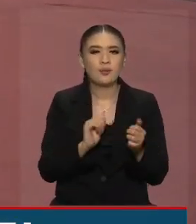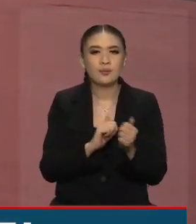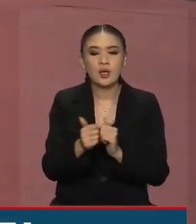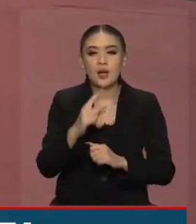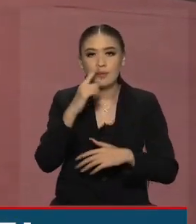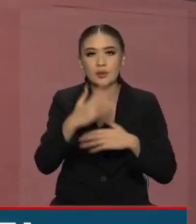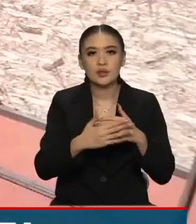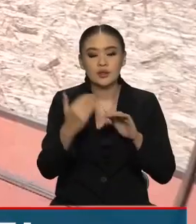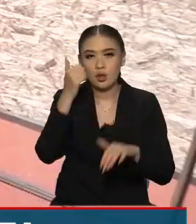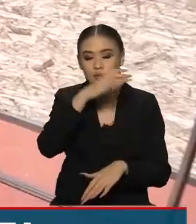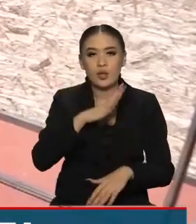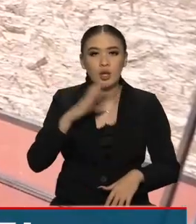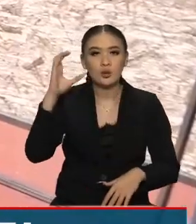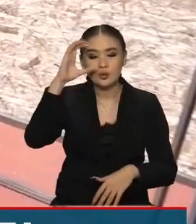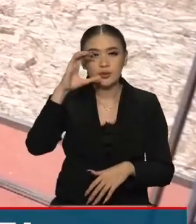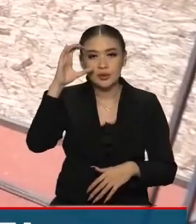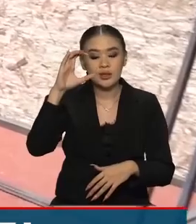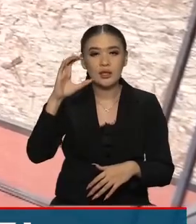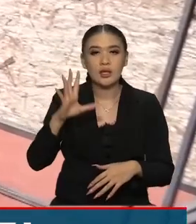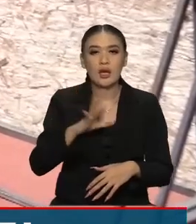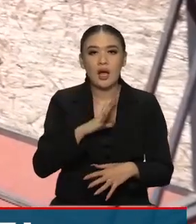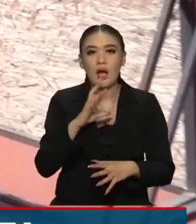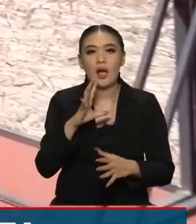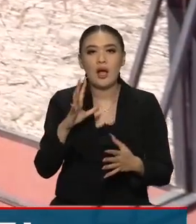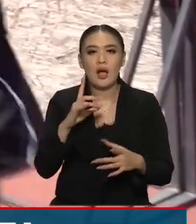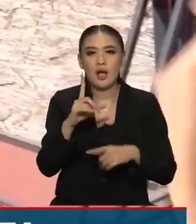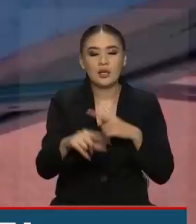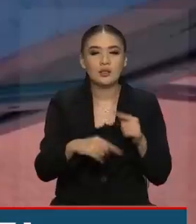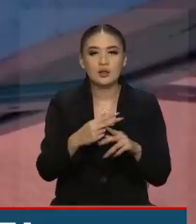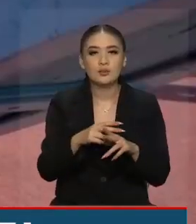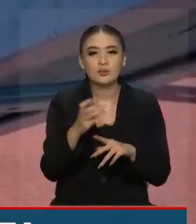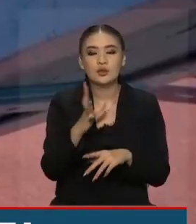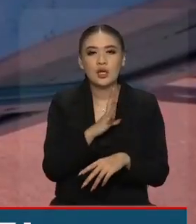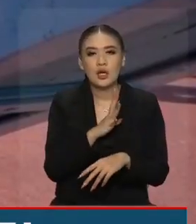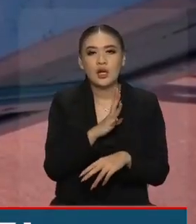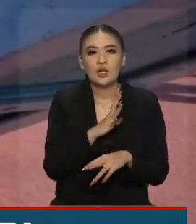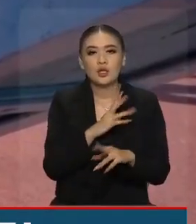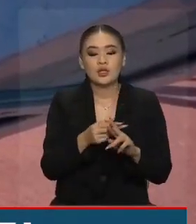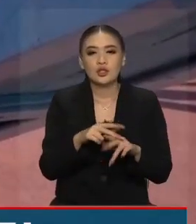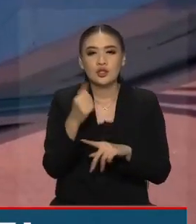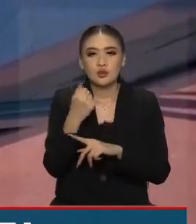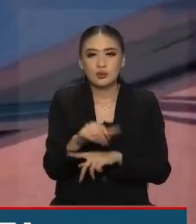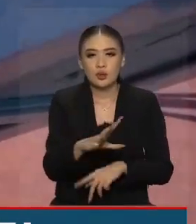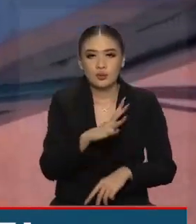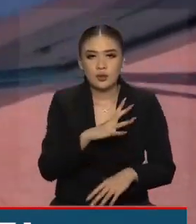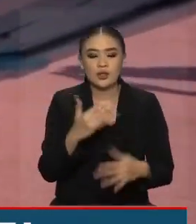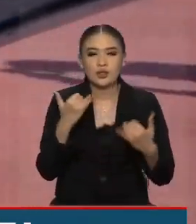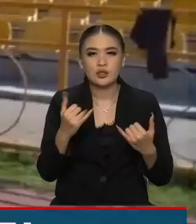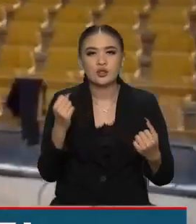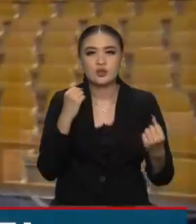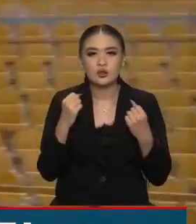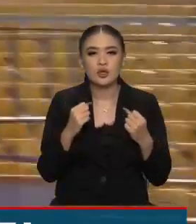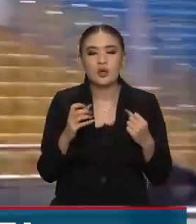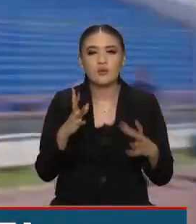былтыр Өзбекстанның Самарқанд қаласында әлем чемпионы атанды. Биыл да жарыстан келген соң жаттығу жұмыстарын бастап